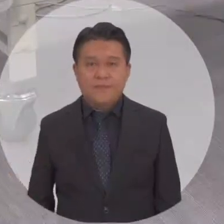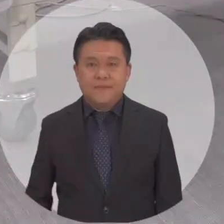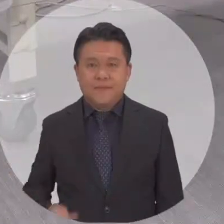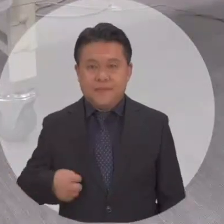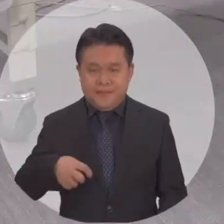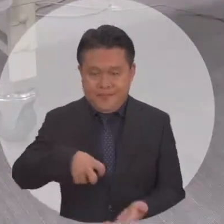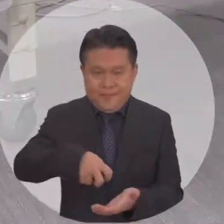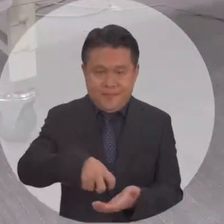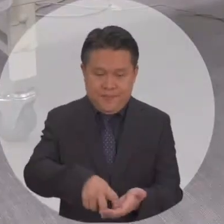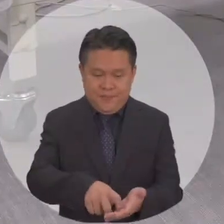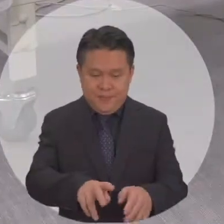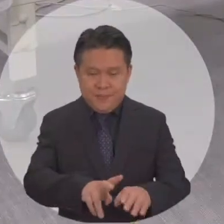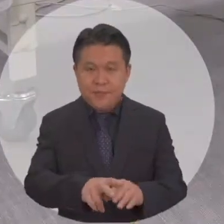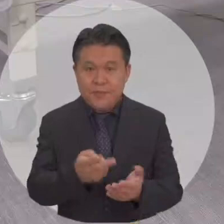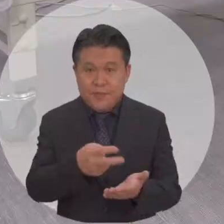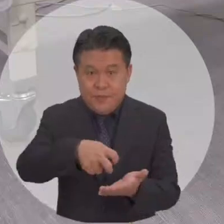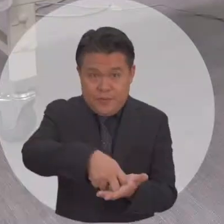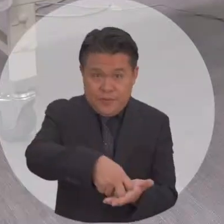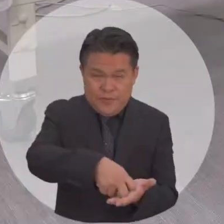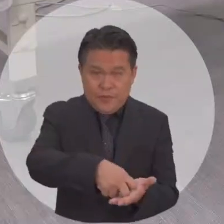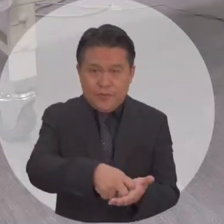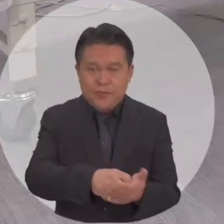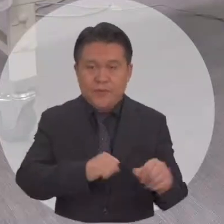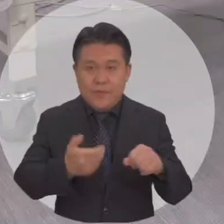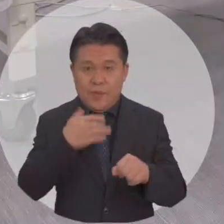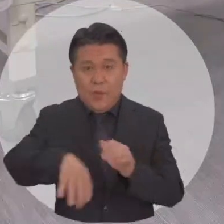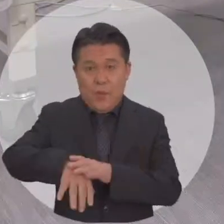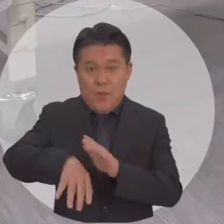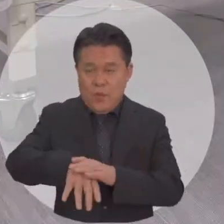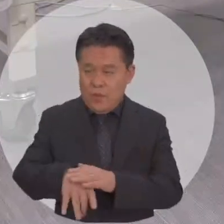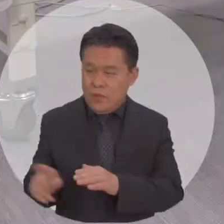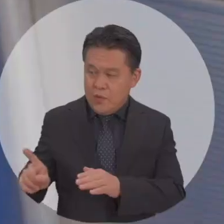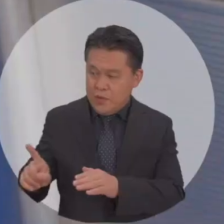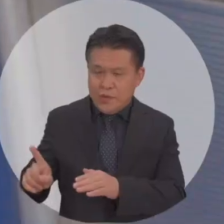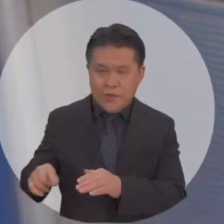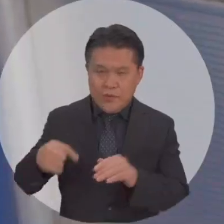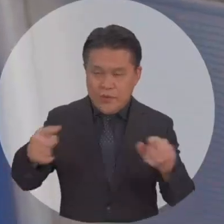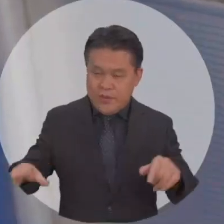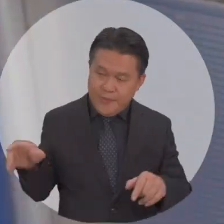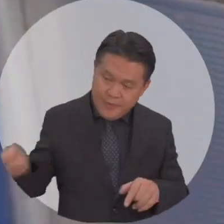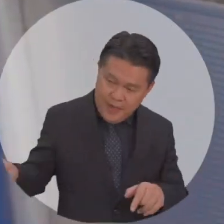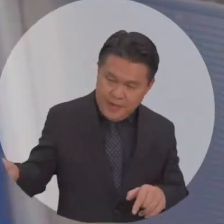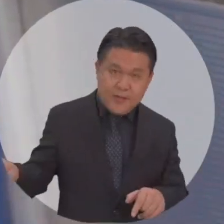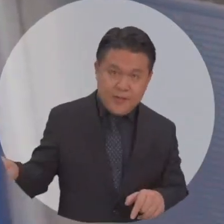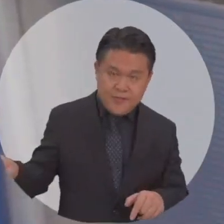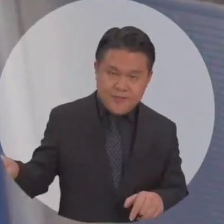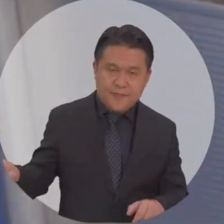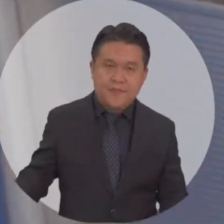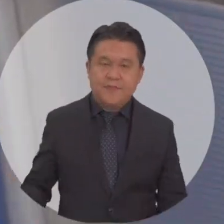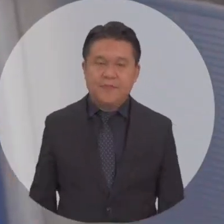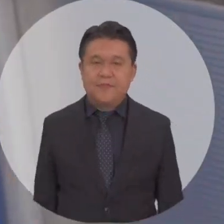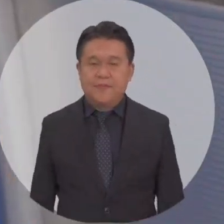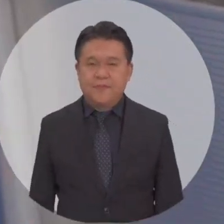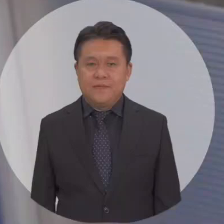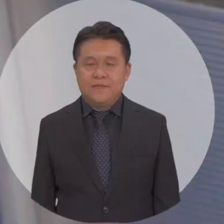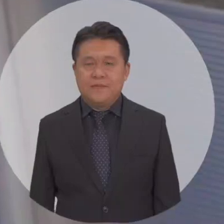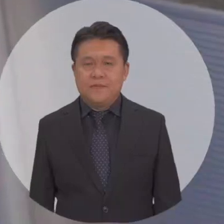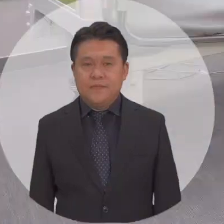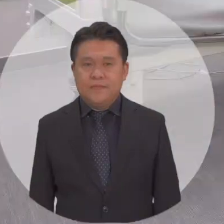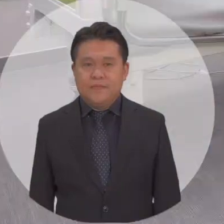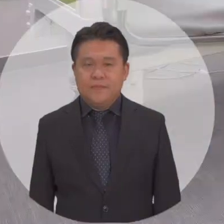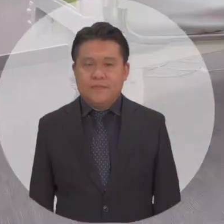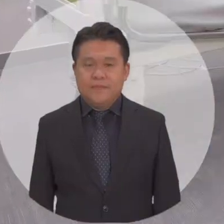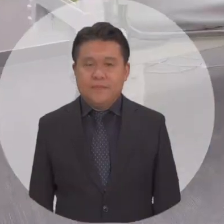대상자가 바닥에 양쪽 무릎을 꿇도록 하고 움직일 수 있는 오른쪽 손으로 휠체어를 잡도록 합니다.